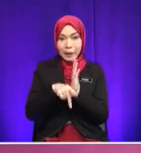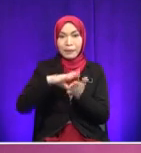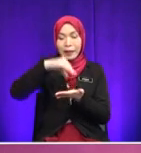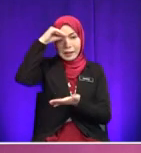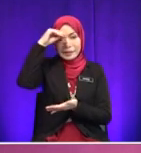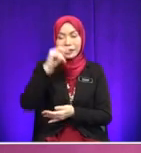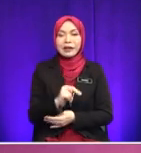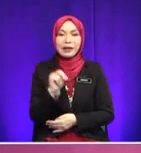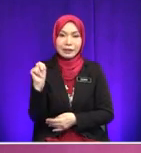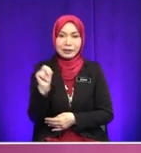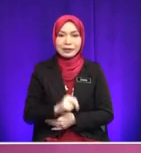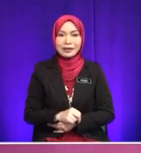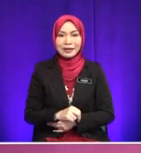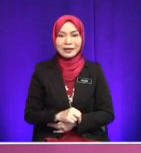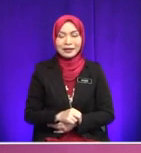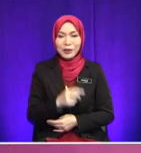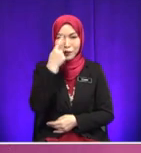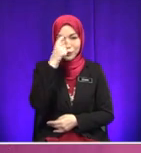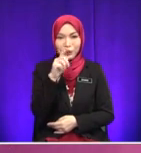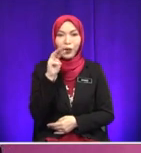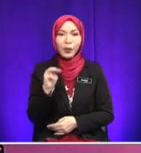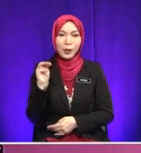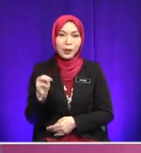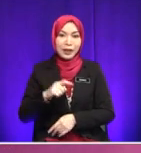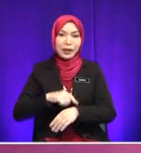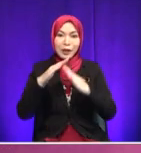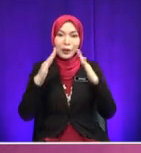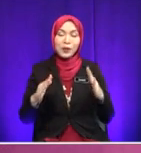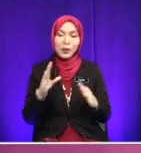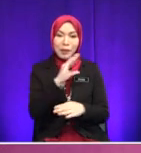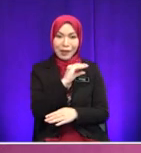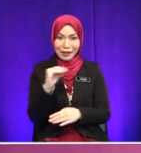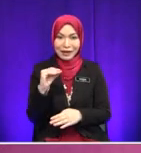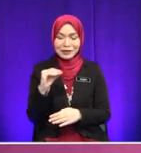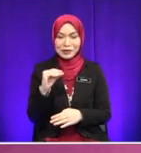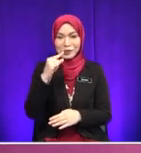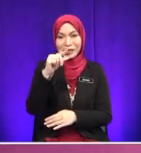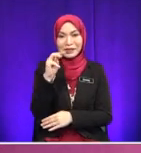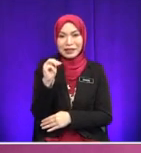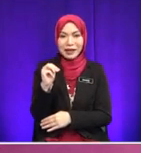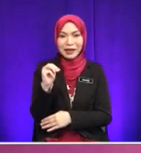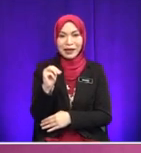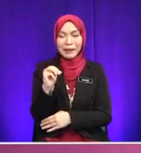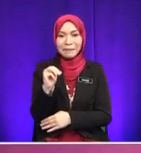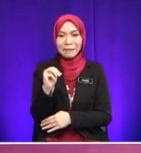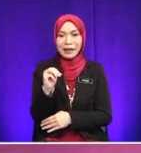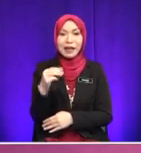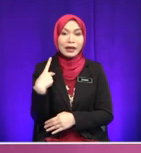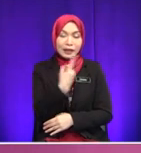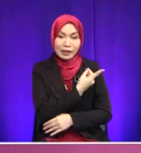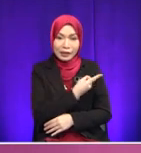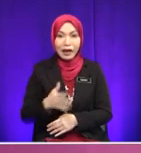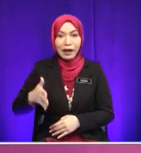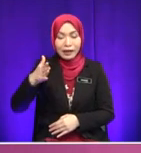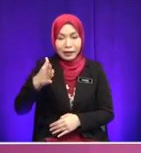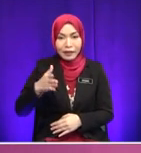dan juga di Google Meet. Silakan. Okey, baik. Terima kasih, Ria. Jadi, sebelum itu, kita akan kenal pasti apakah istilah yang akan kita